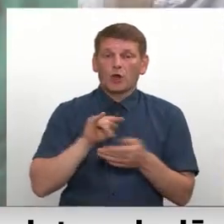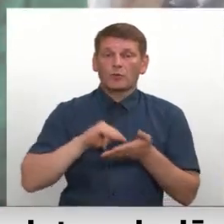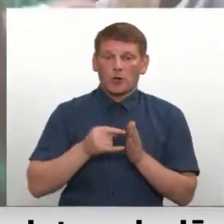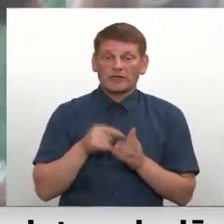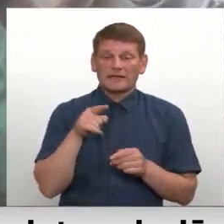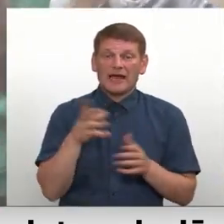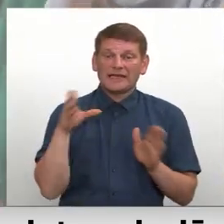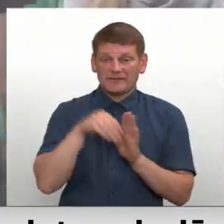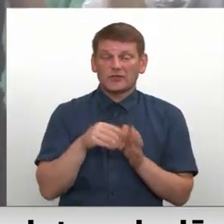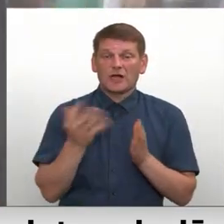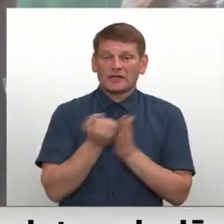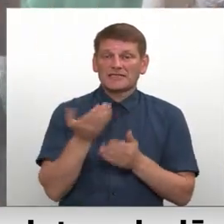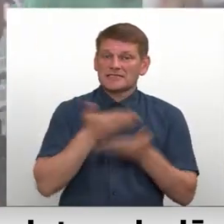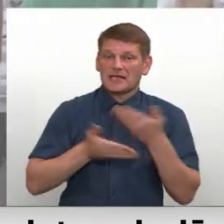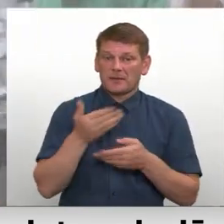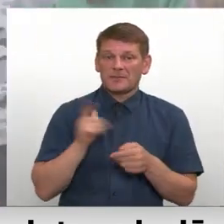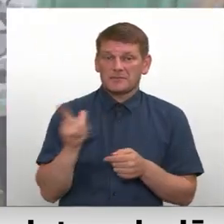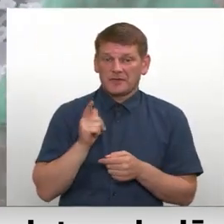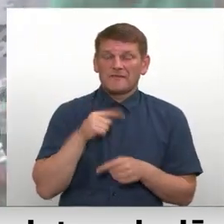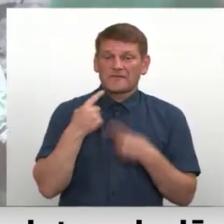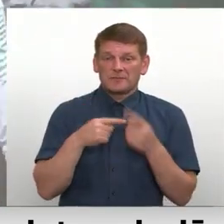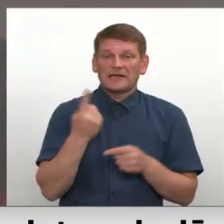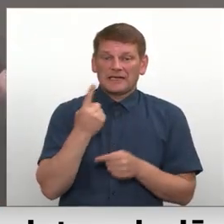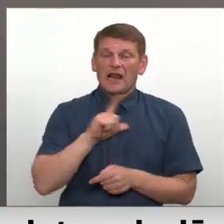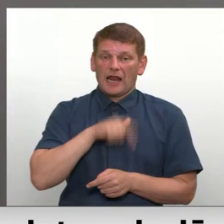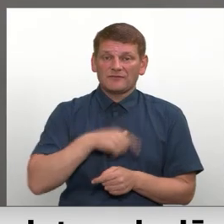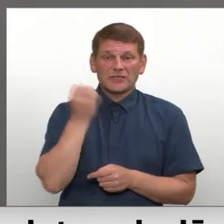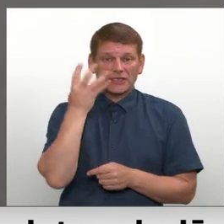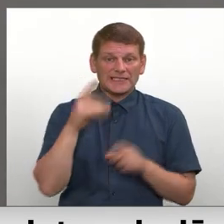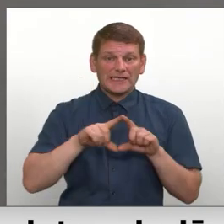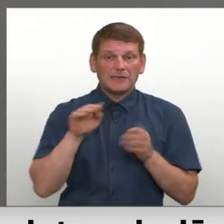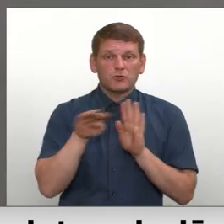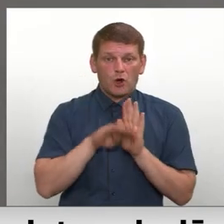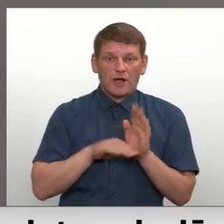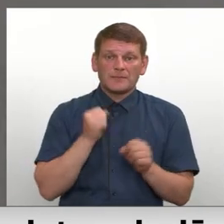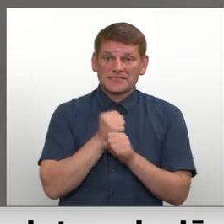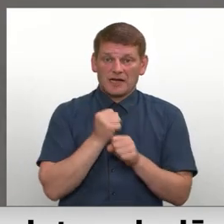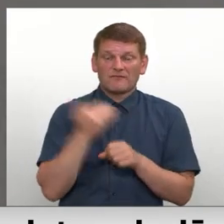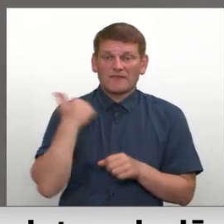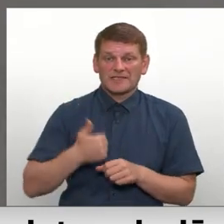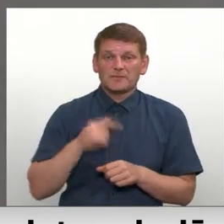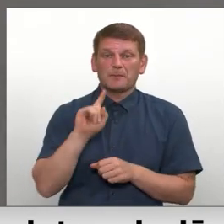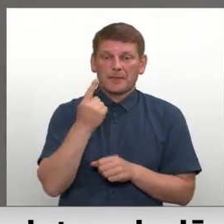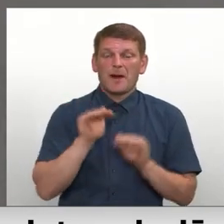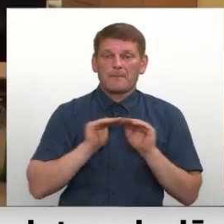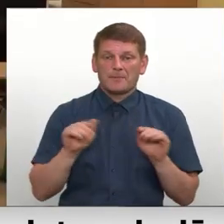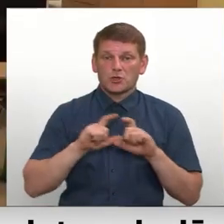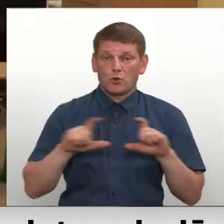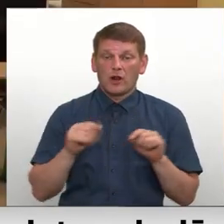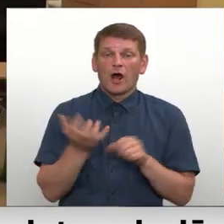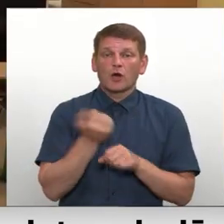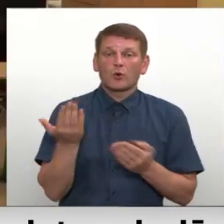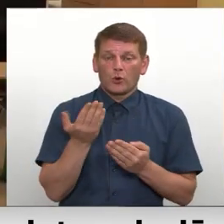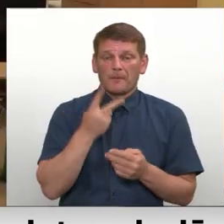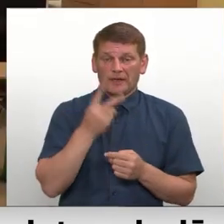Tā ietveros atrast sadarbības partners vienmēr tikai latviešu izglītības programmā strādājusī Ventspils pirmā pamatskola, ar kuru